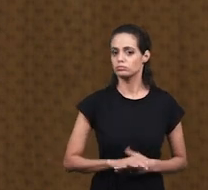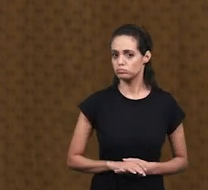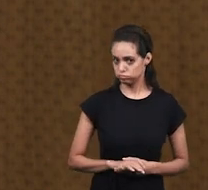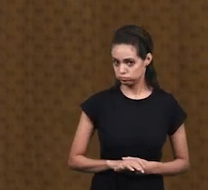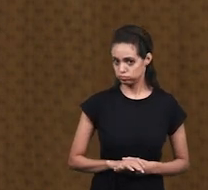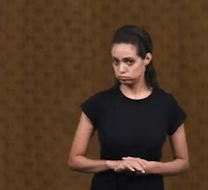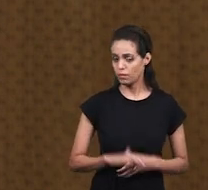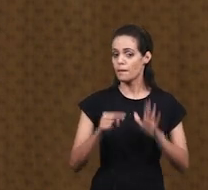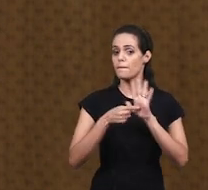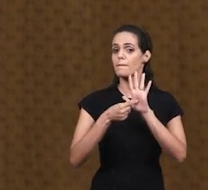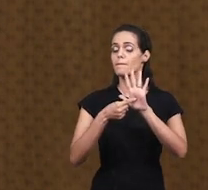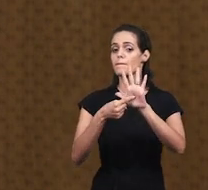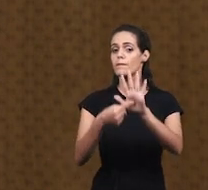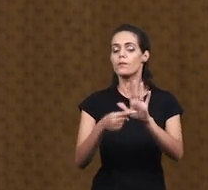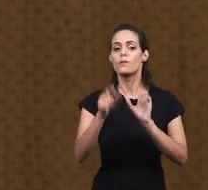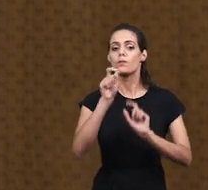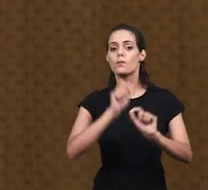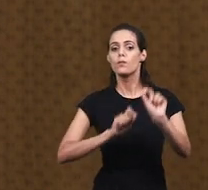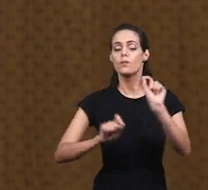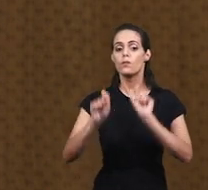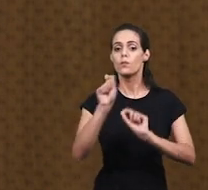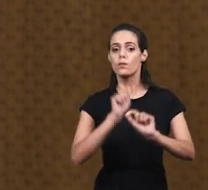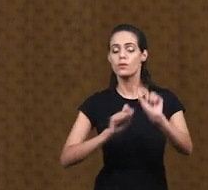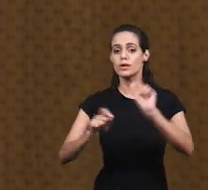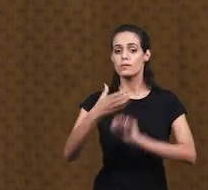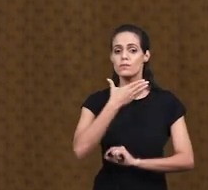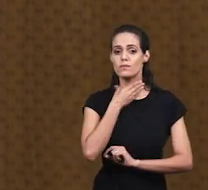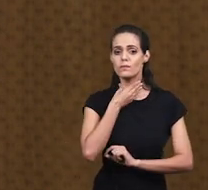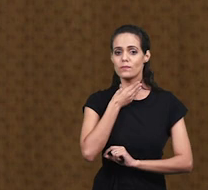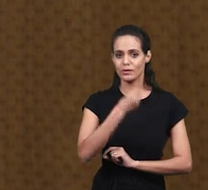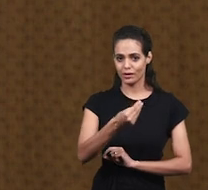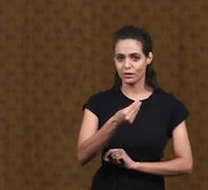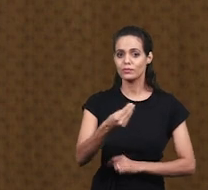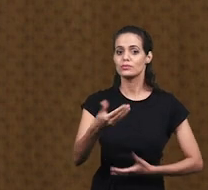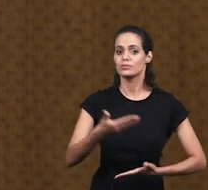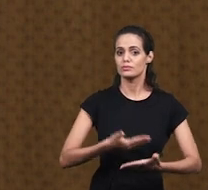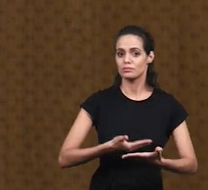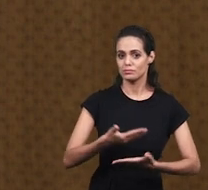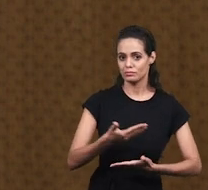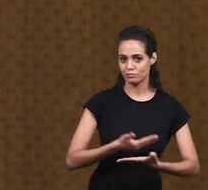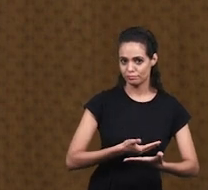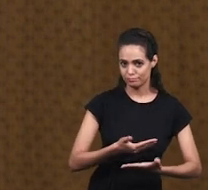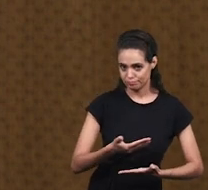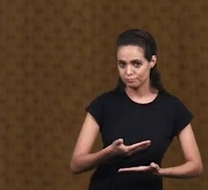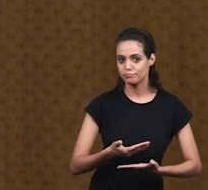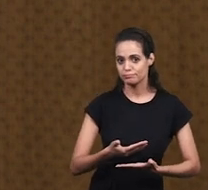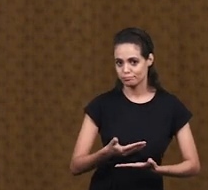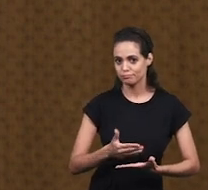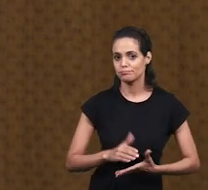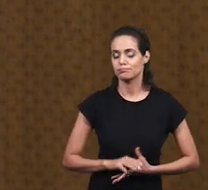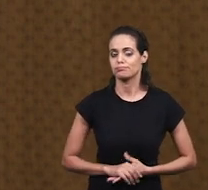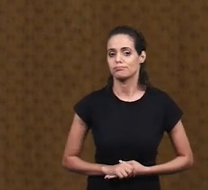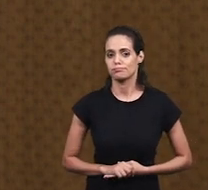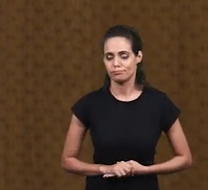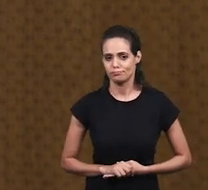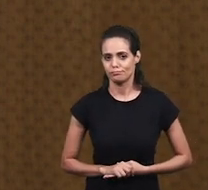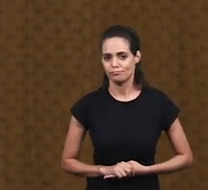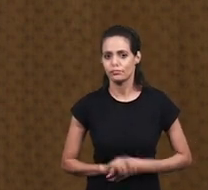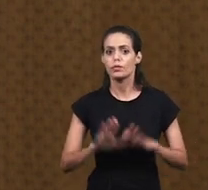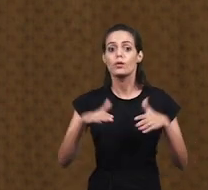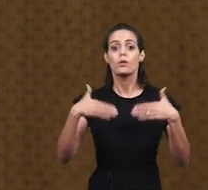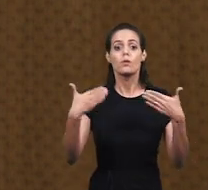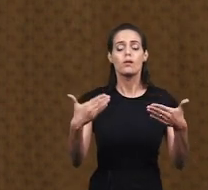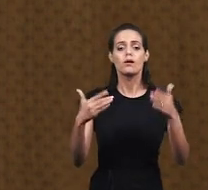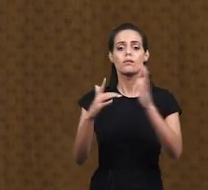ami, l'ours parle de faux frères. La grande bataille de Jésus, on va